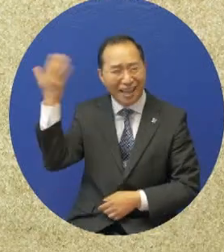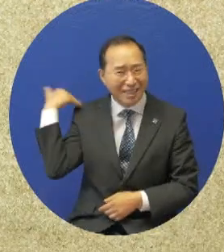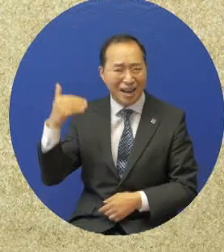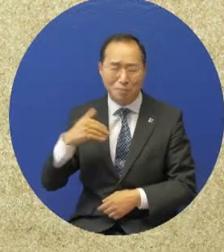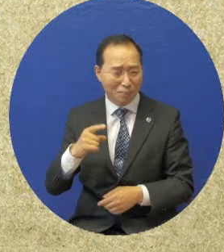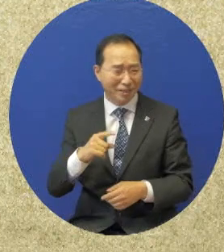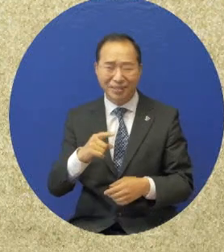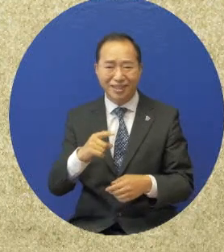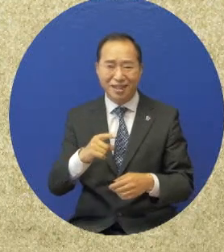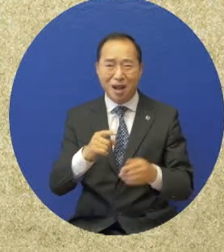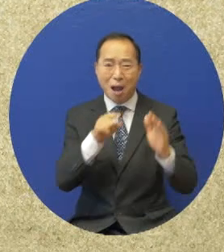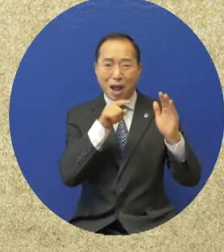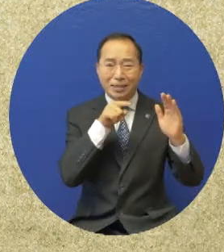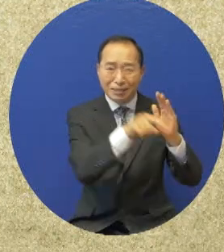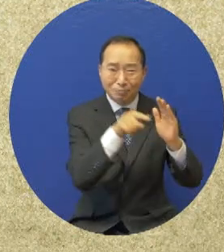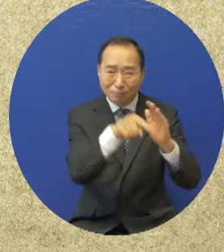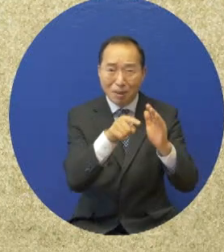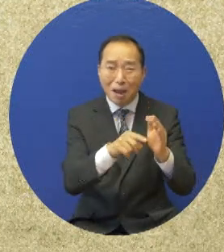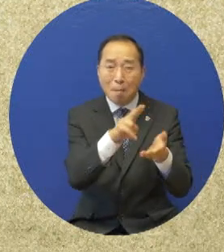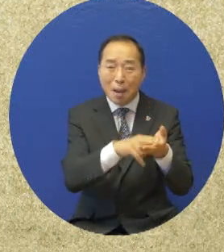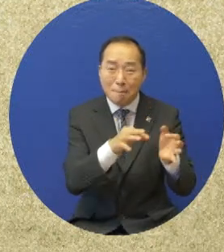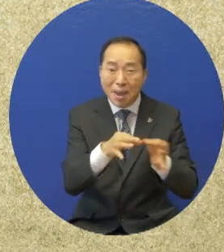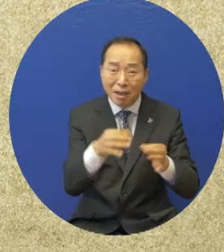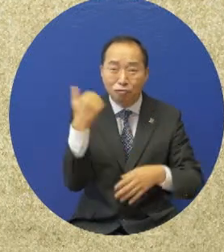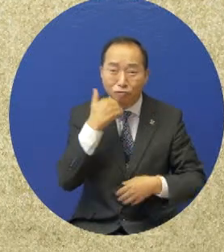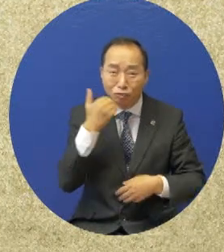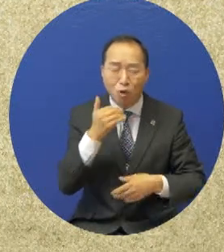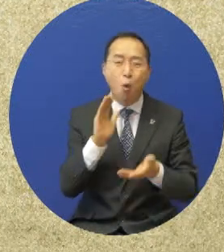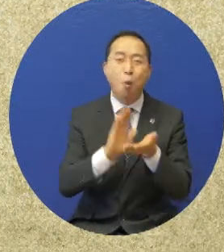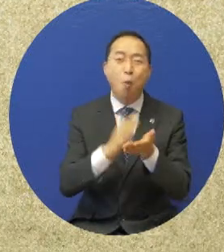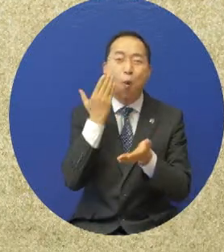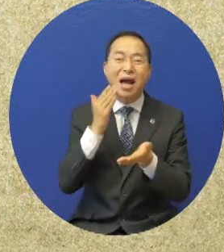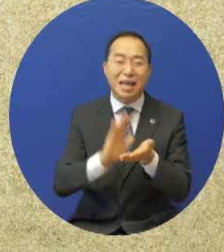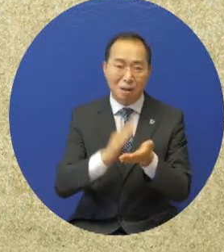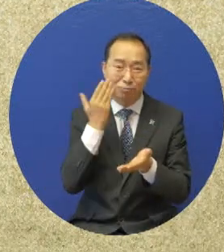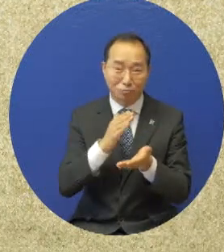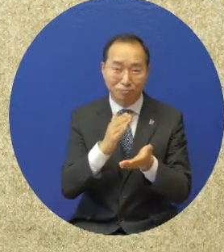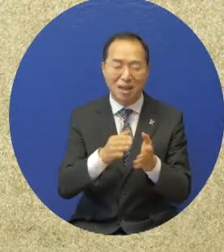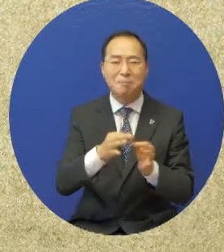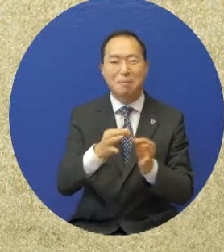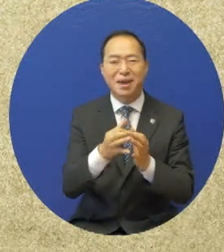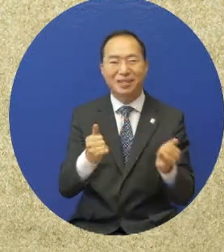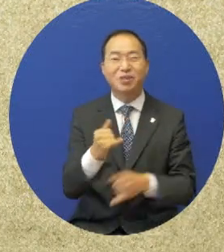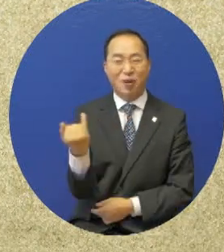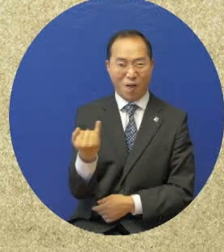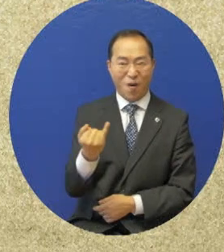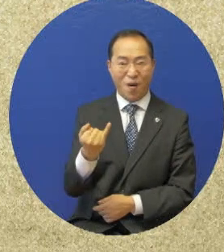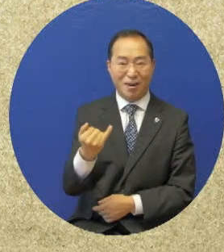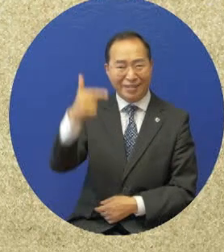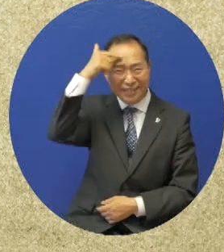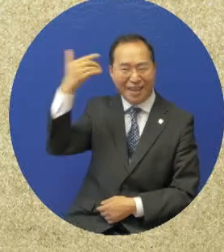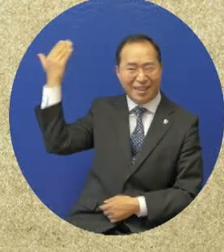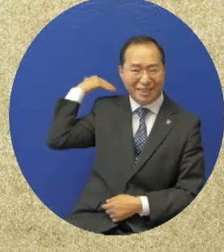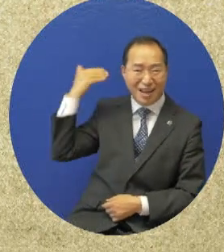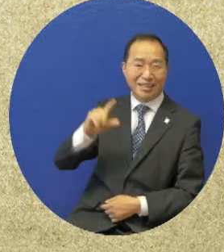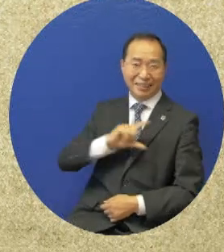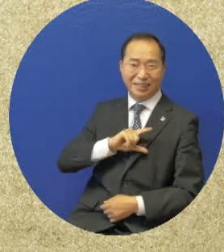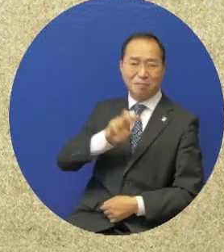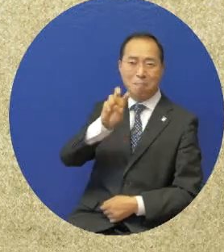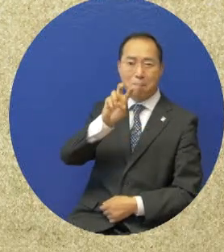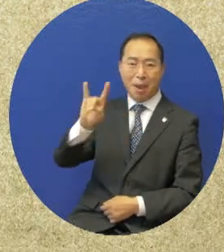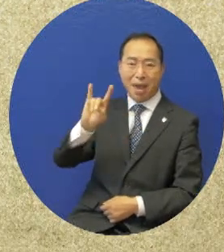가락지, 보배, 기단, 예복, 슬안치마 등 꾸미는 물건은 장파에게 빌린다.